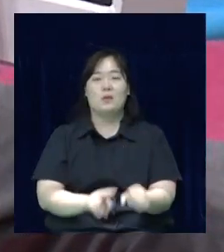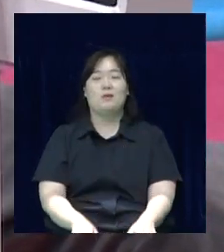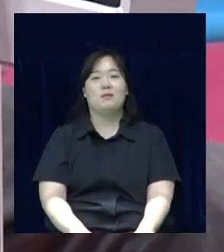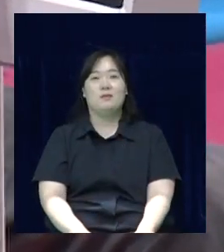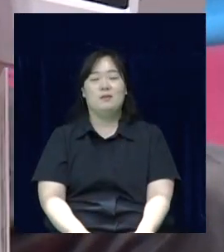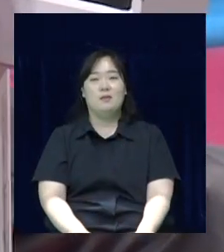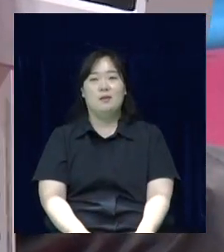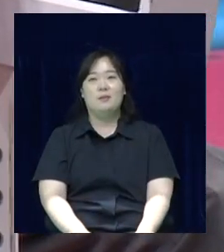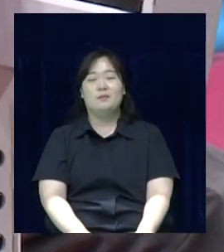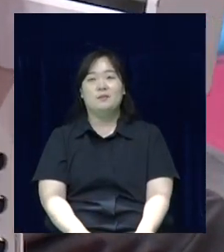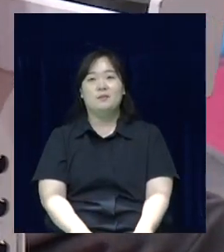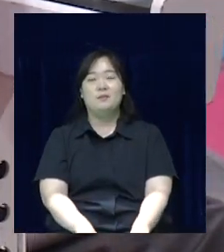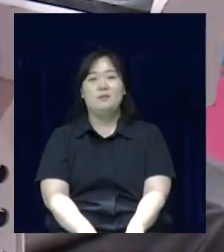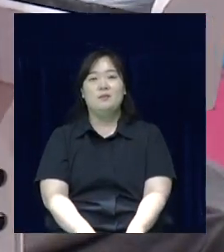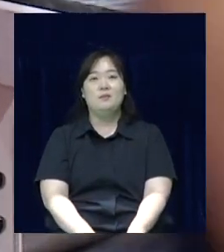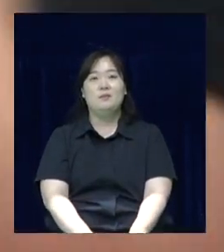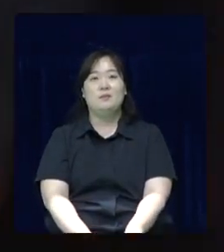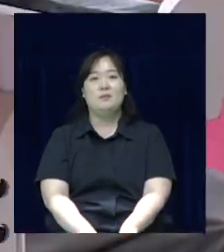신청한 황찬우 선수군요.